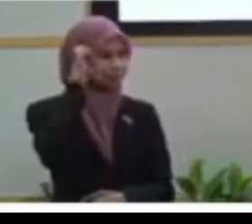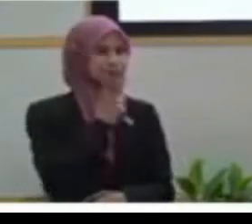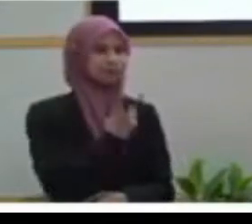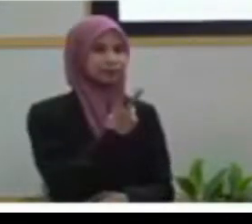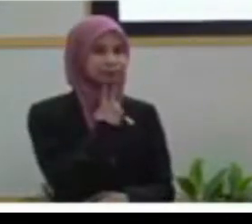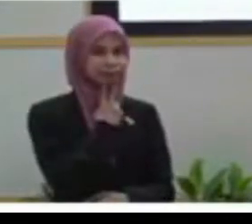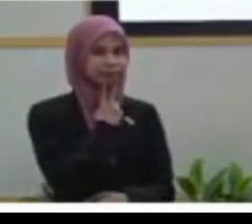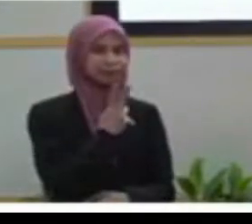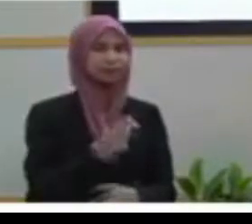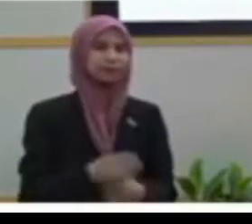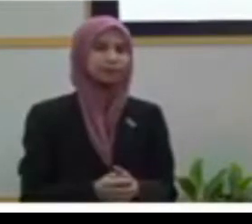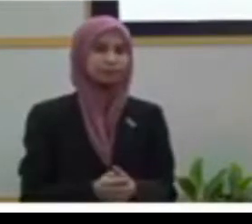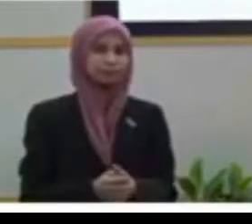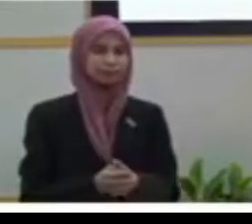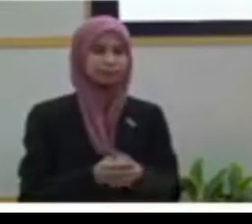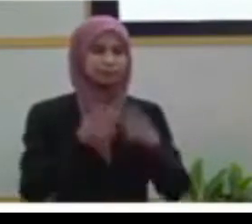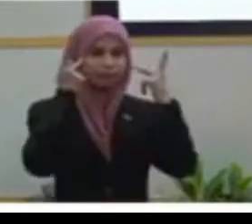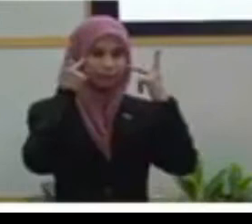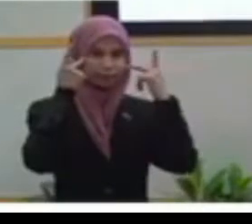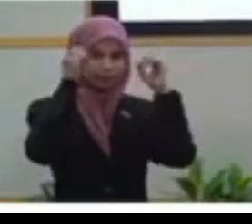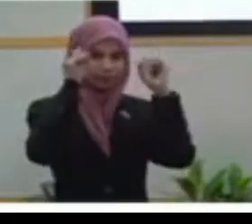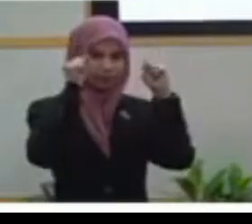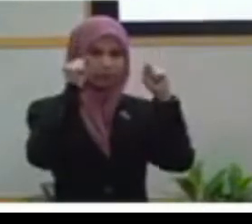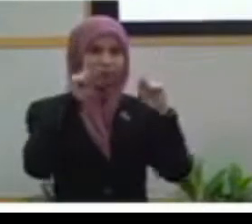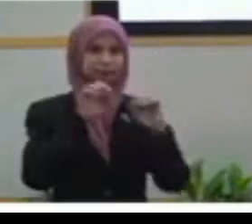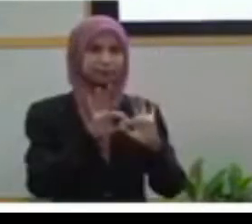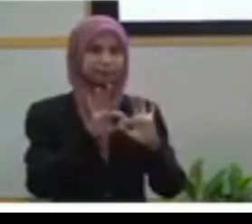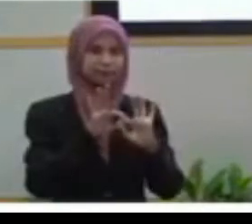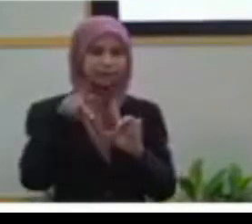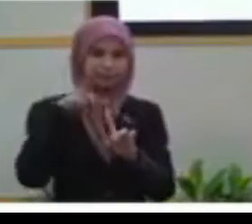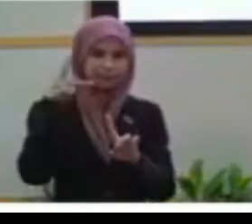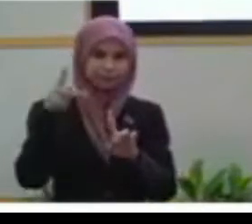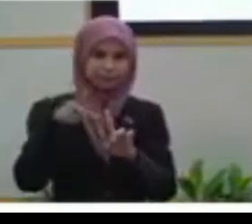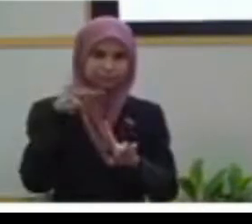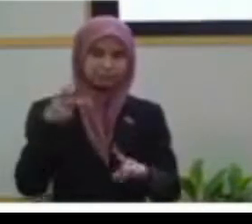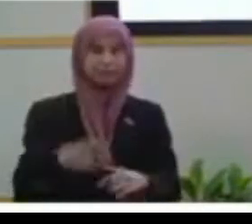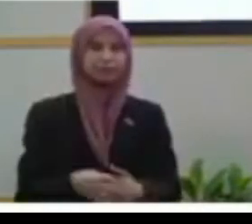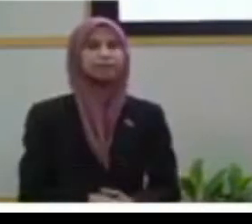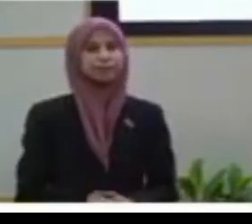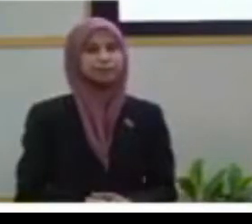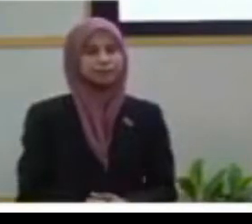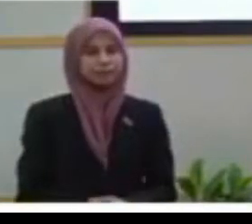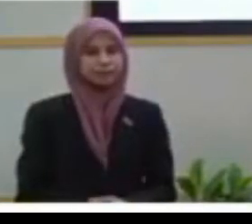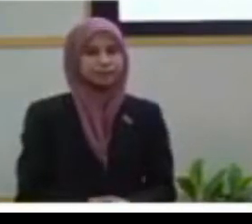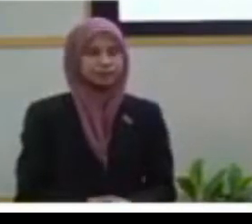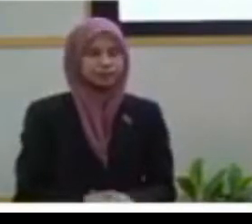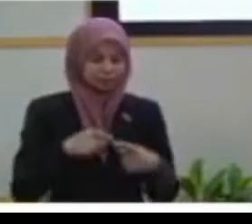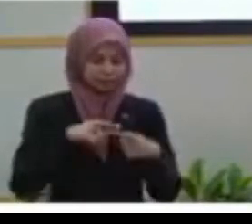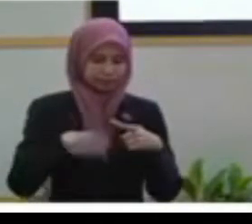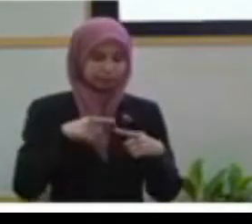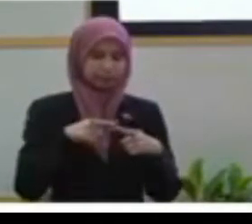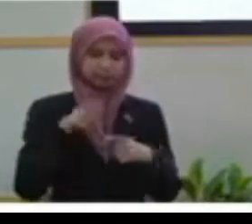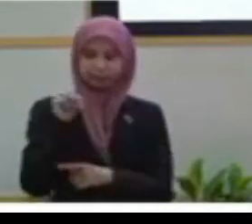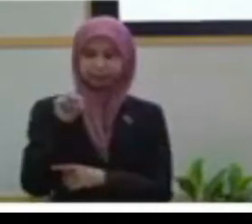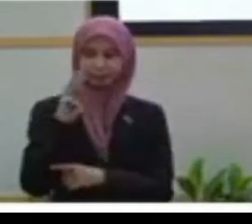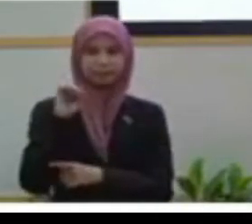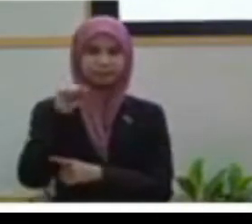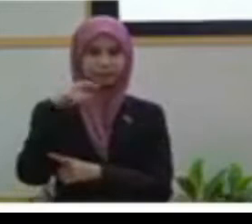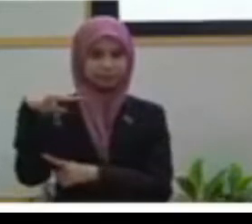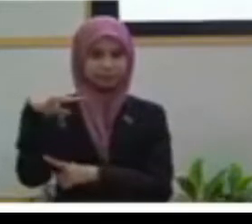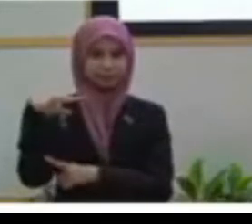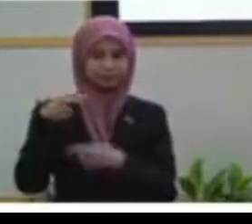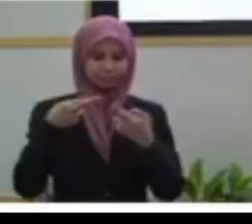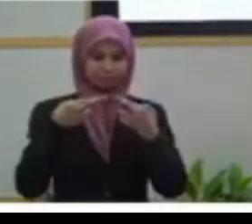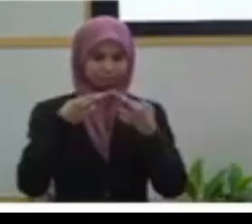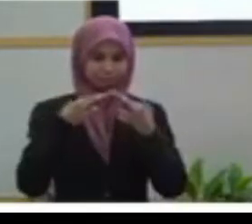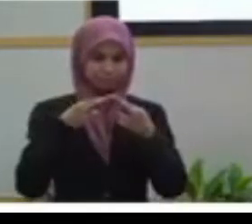bin Syahul Hamid sebagai Pengurusi Persatuan Orang Pekak Pulau Pinang. Apabila MBSP